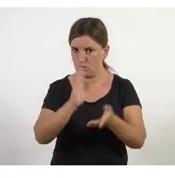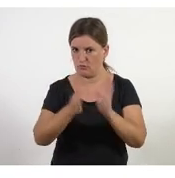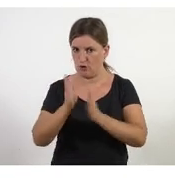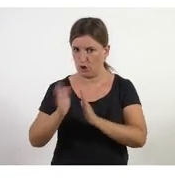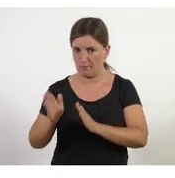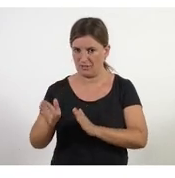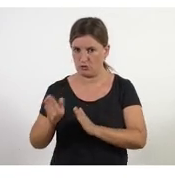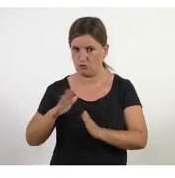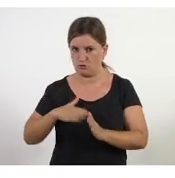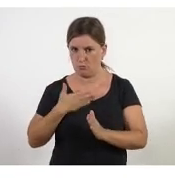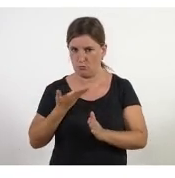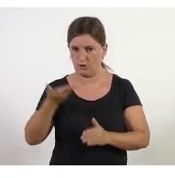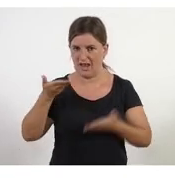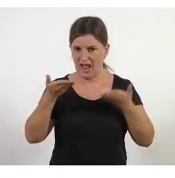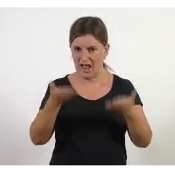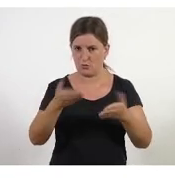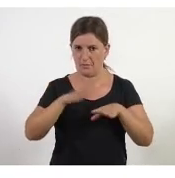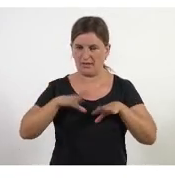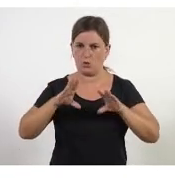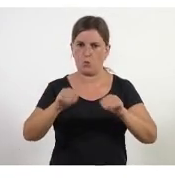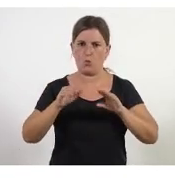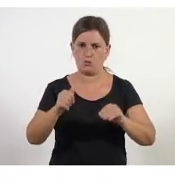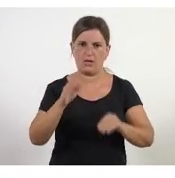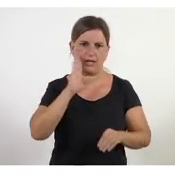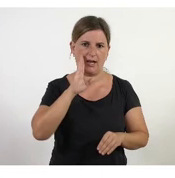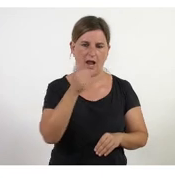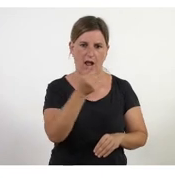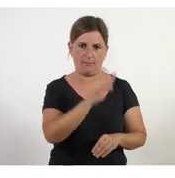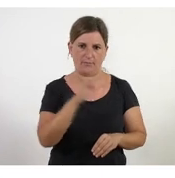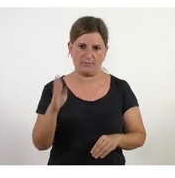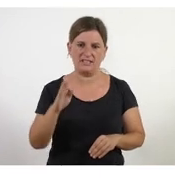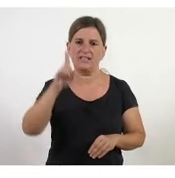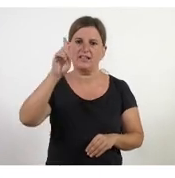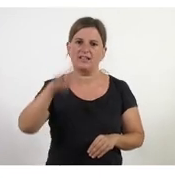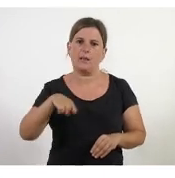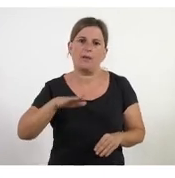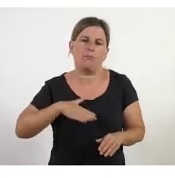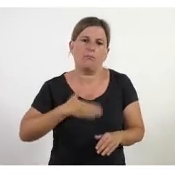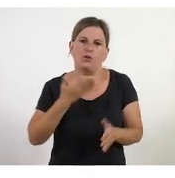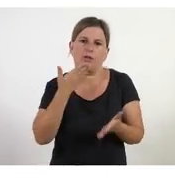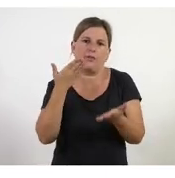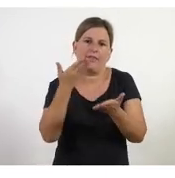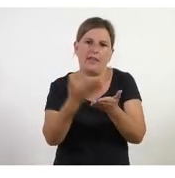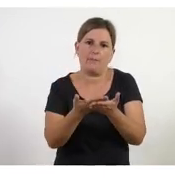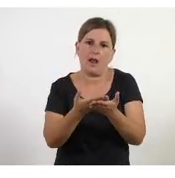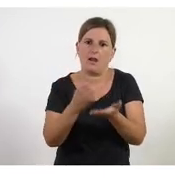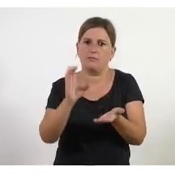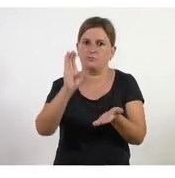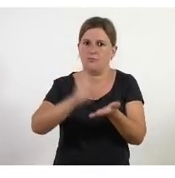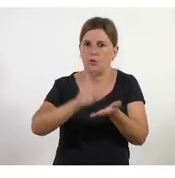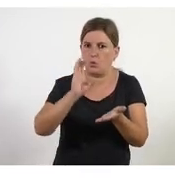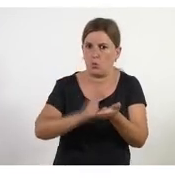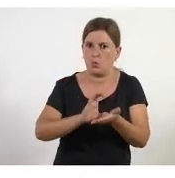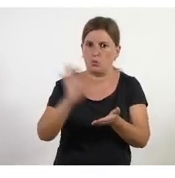utilitzar algunes d'aquestes aplicacions i fins i tot teniu l'opció de demanar que es faci algun curs en concret a